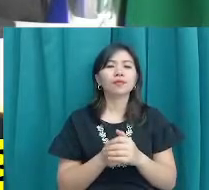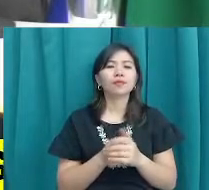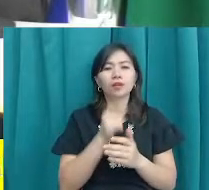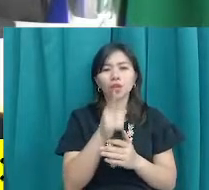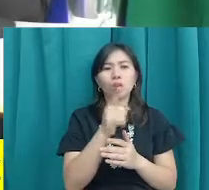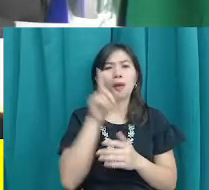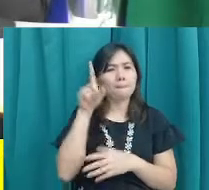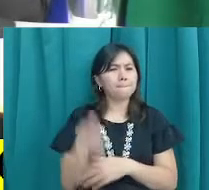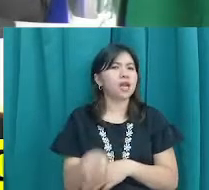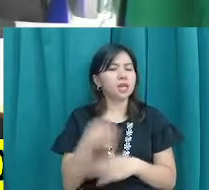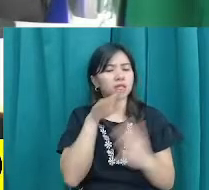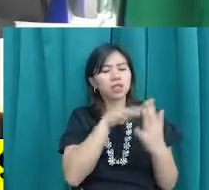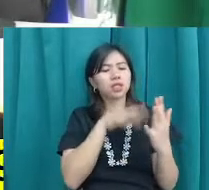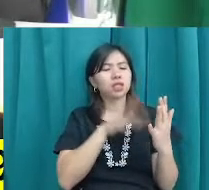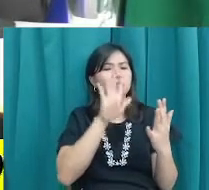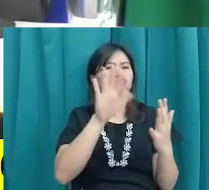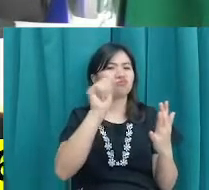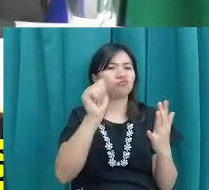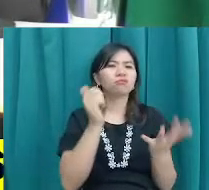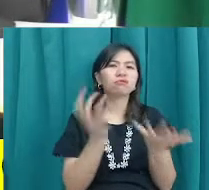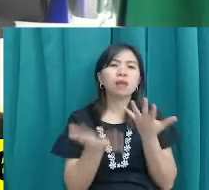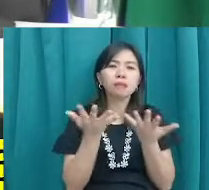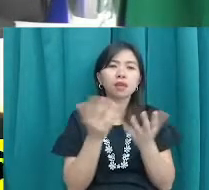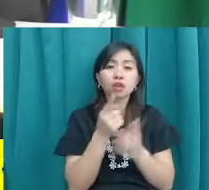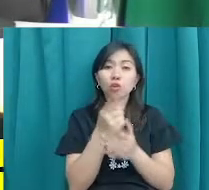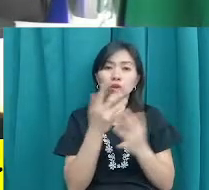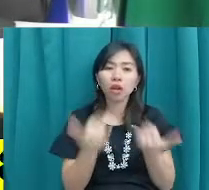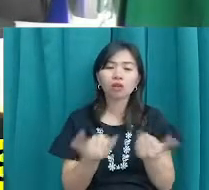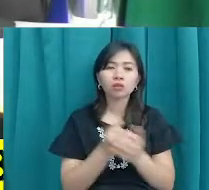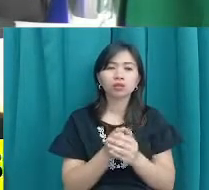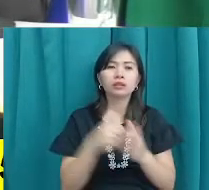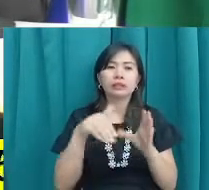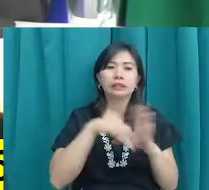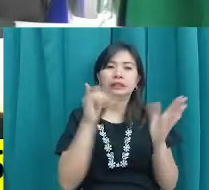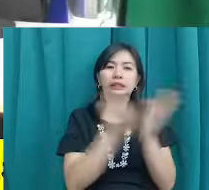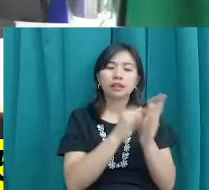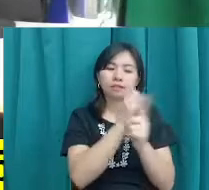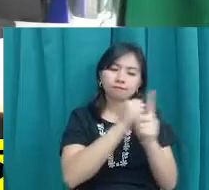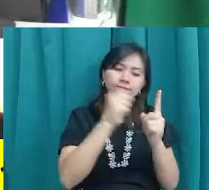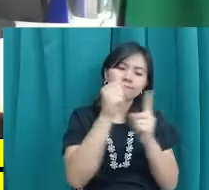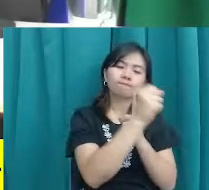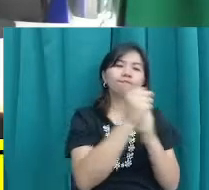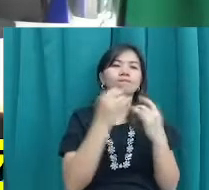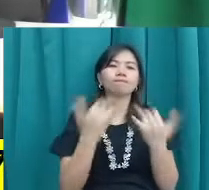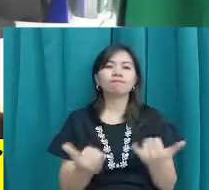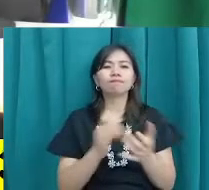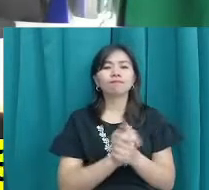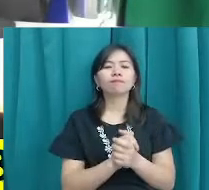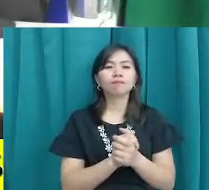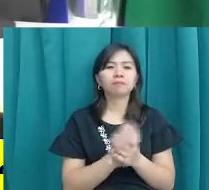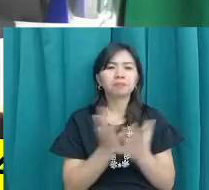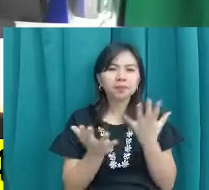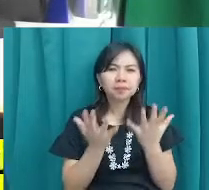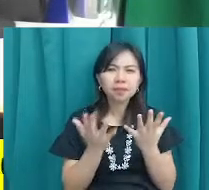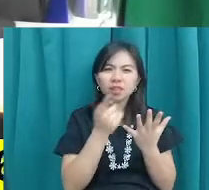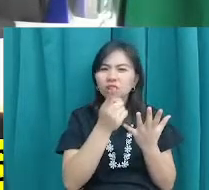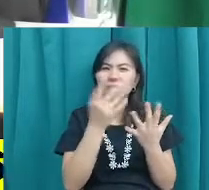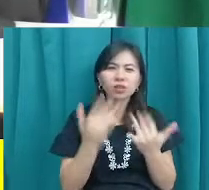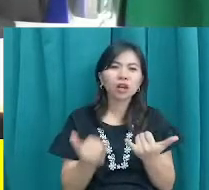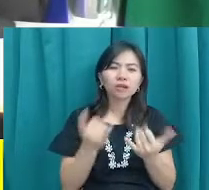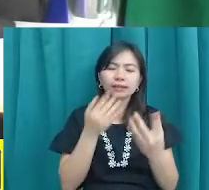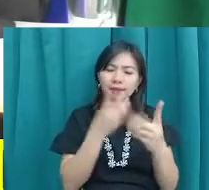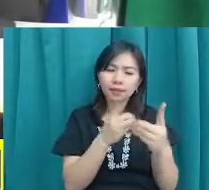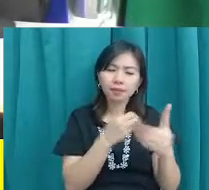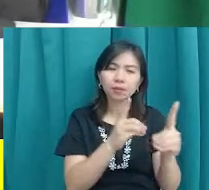nyo. Baka, nandoon na kayo sa kalagayan ni Judas. Baka, kayo ay disipulo na